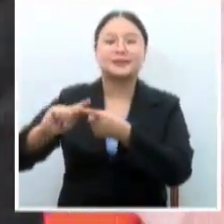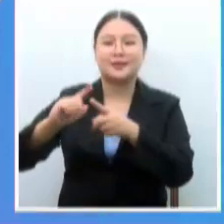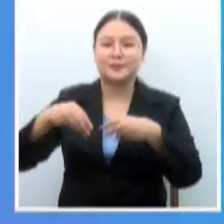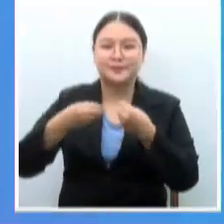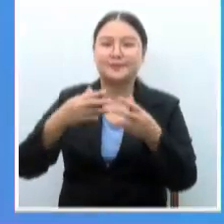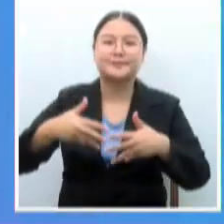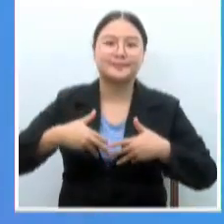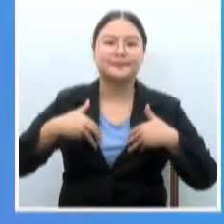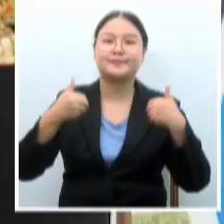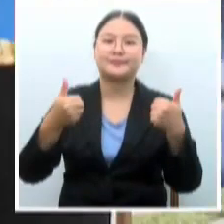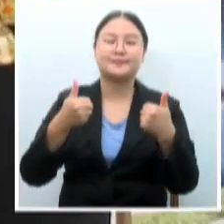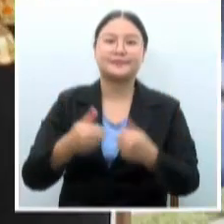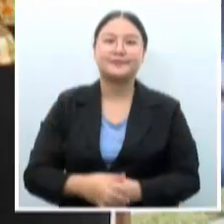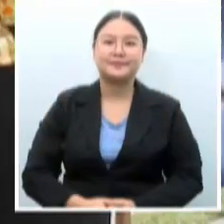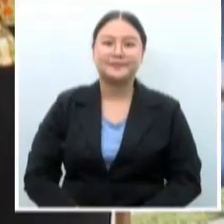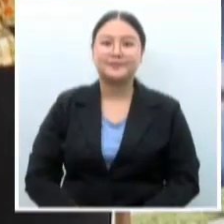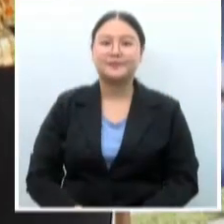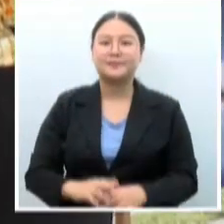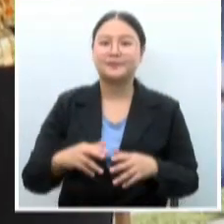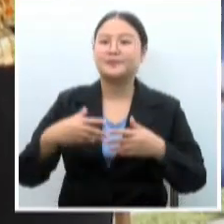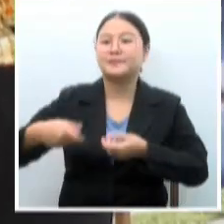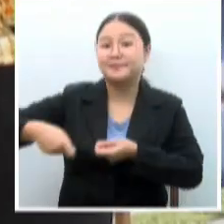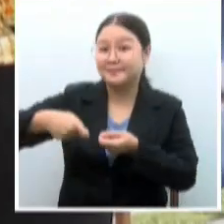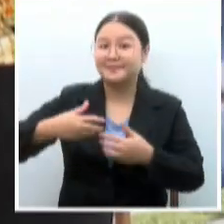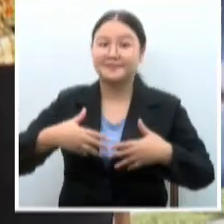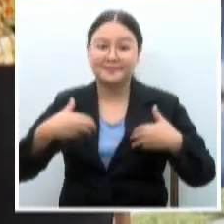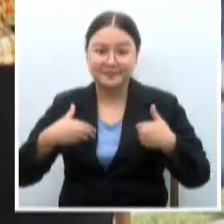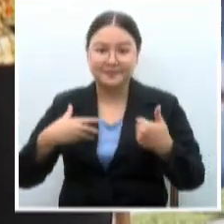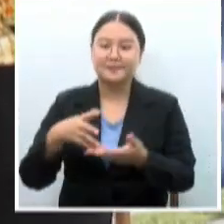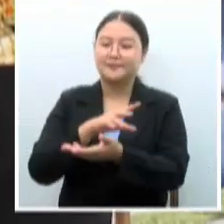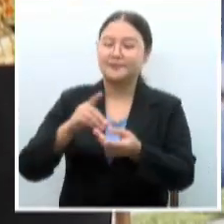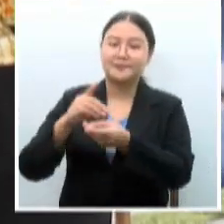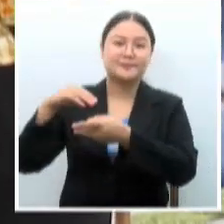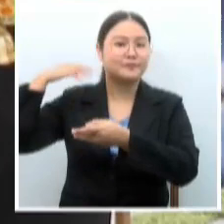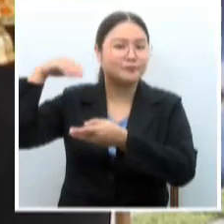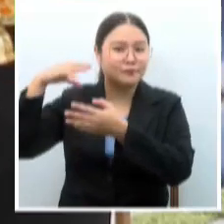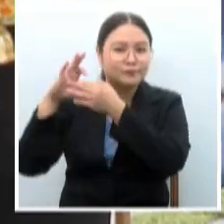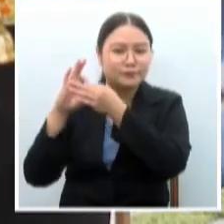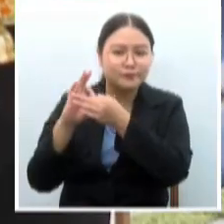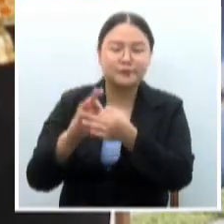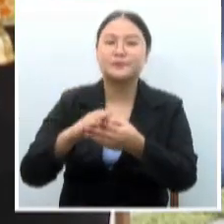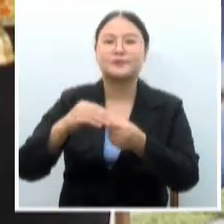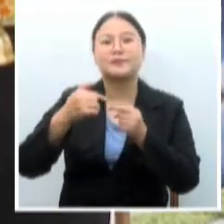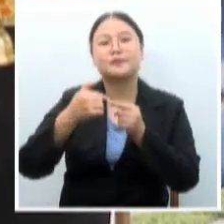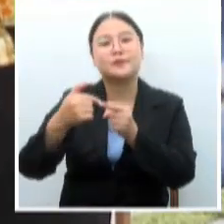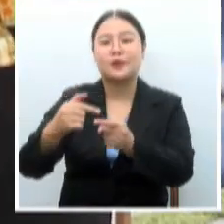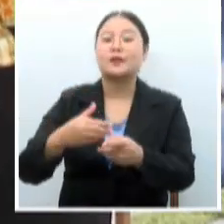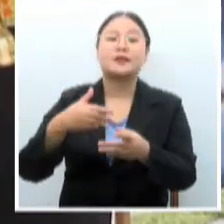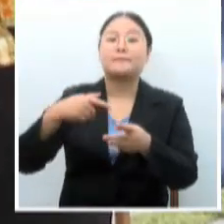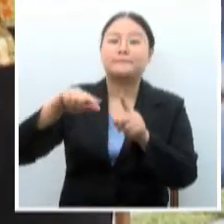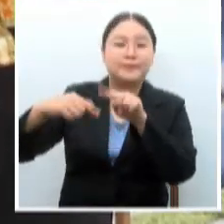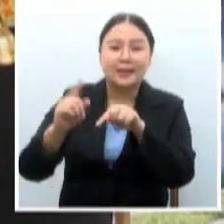า สันวันสงกรานต์สืบสานประเพณีไทยร่วมกันนะคะเดินทางไปไหนขอให้ปลอดภัยนะคะเล่นน้ำให้มีความ